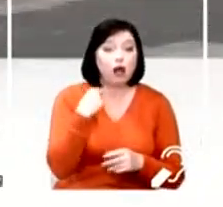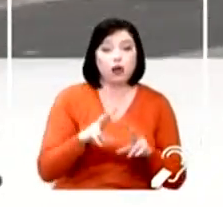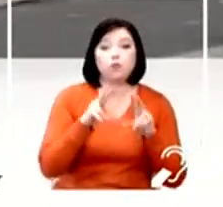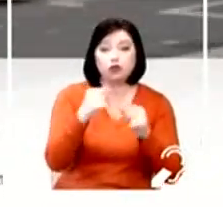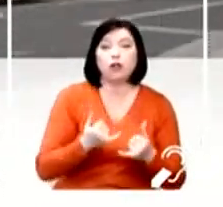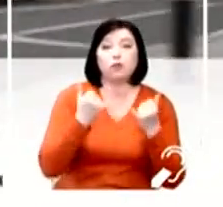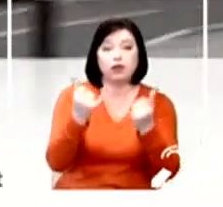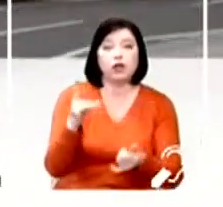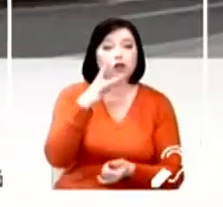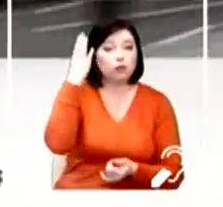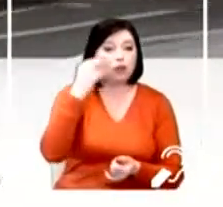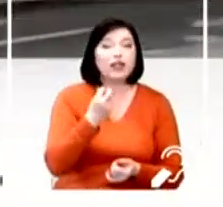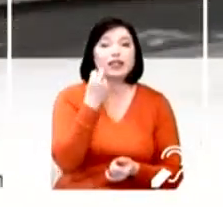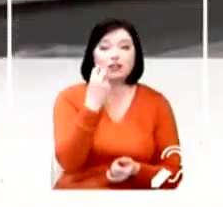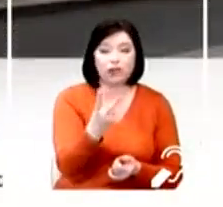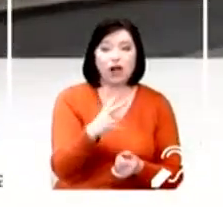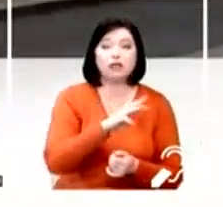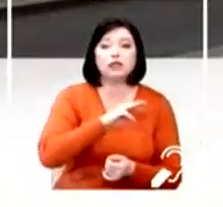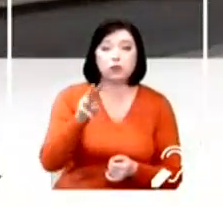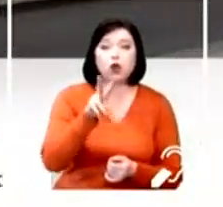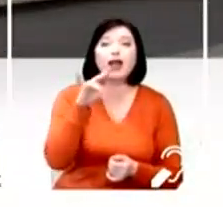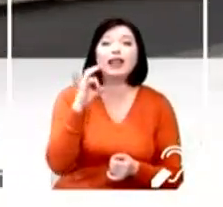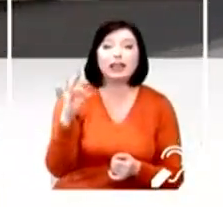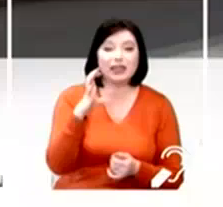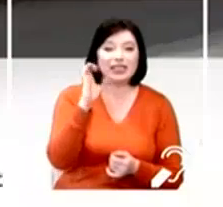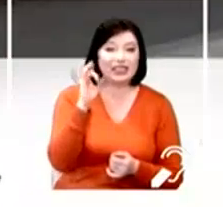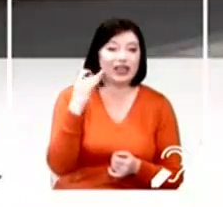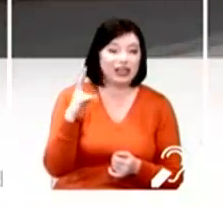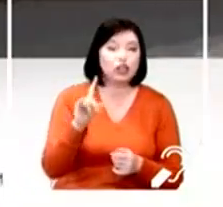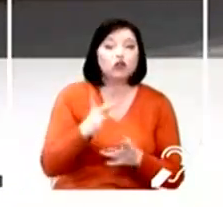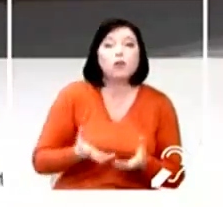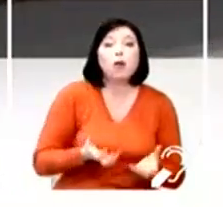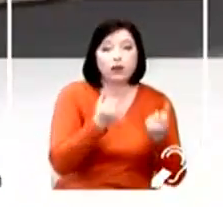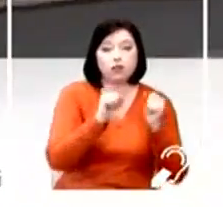să ofere Republicii Moldova 12 milioane de lire sterline pentru a